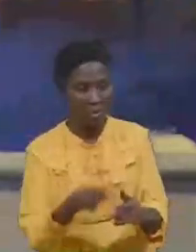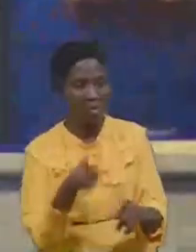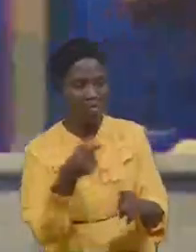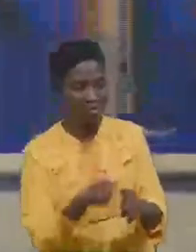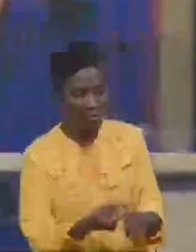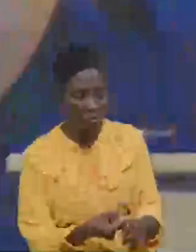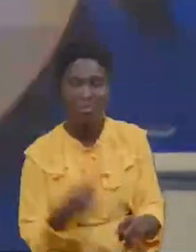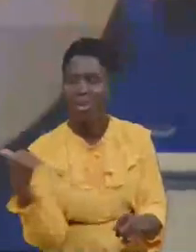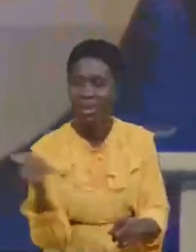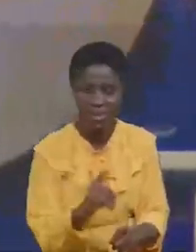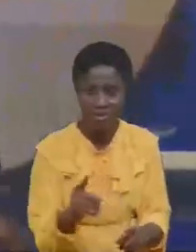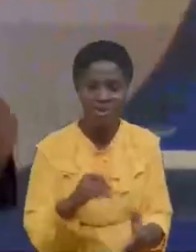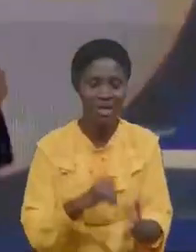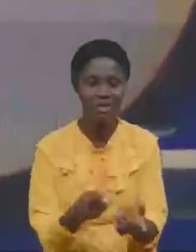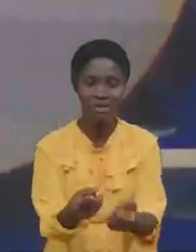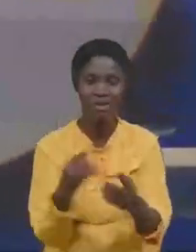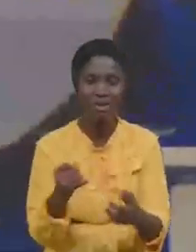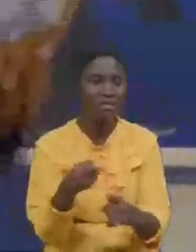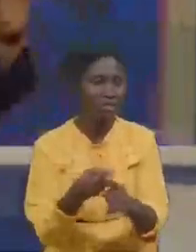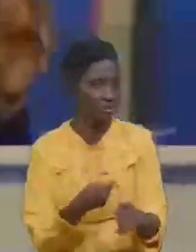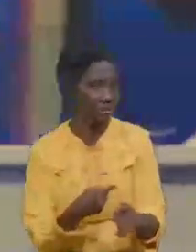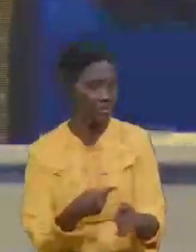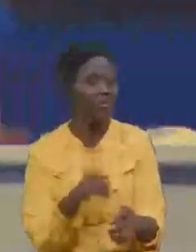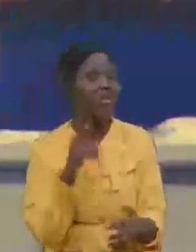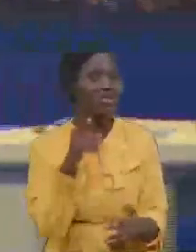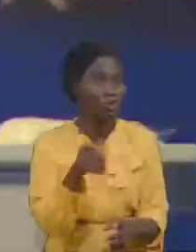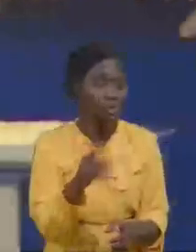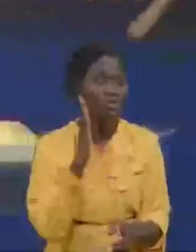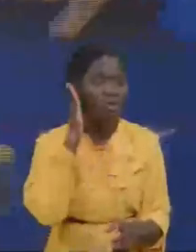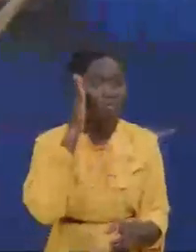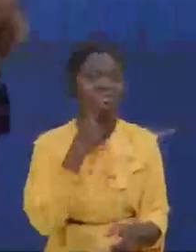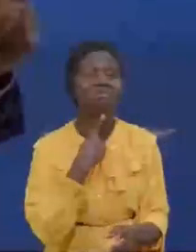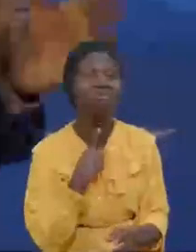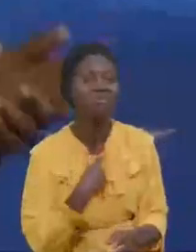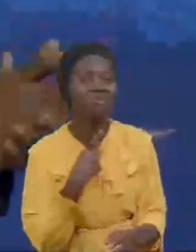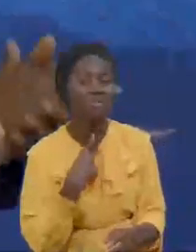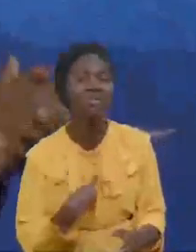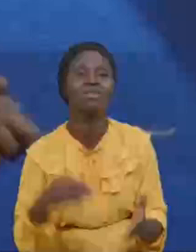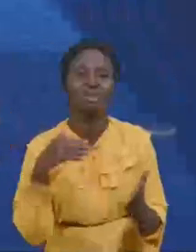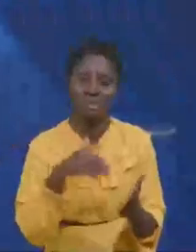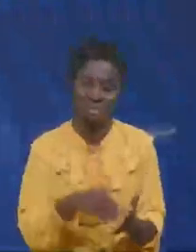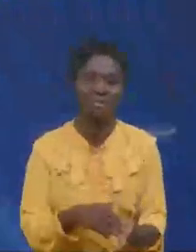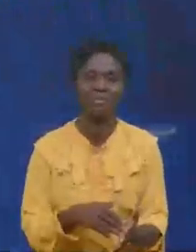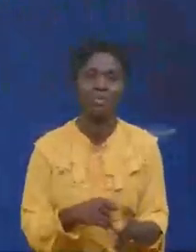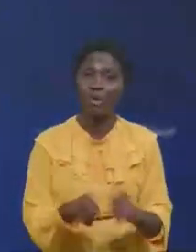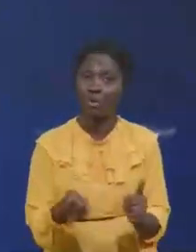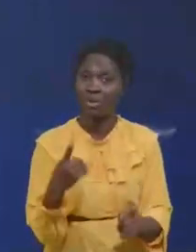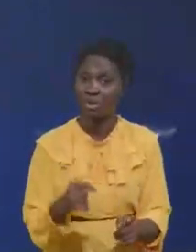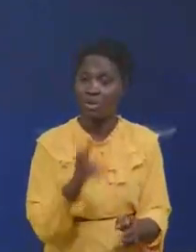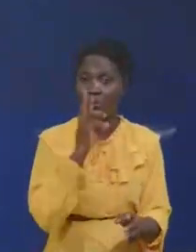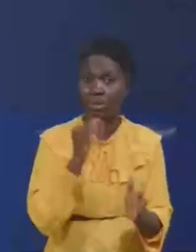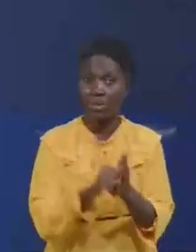de Sychar, quel que soit le cas, tu en auras soif encore. Mais l'eau que je te